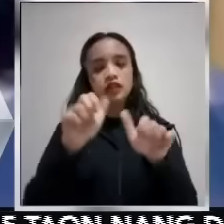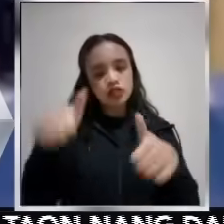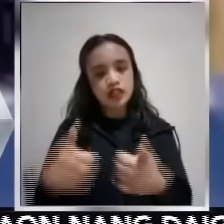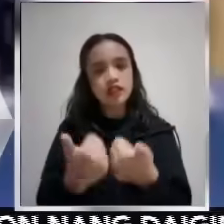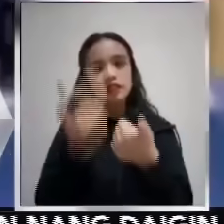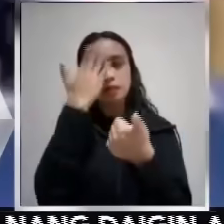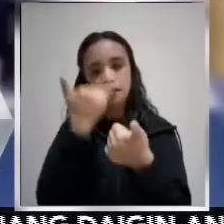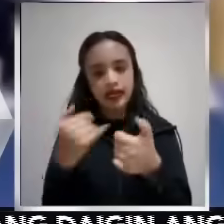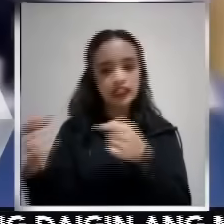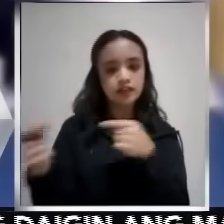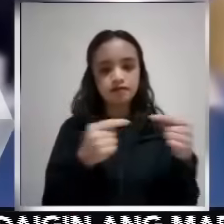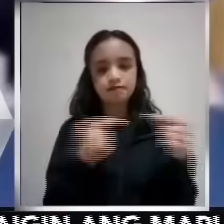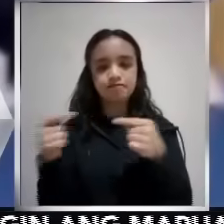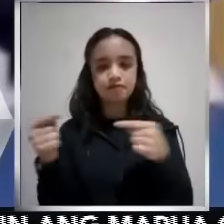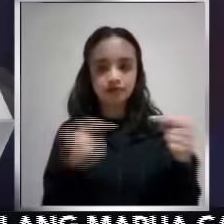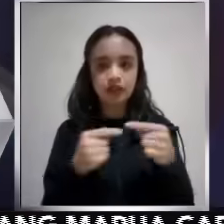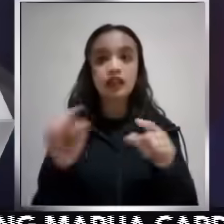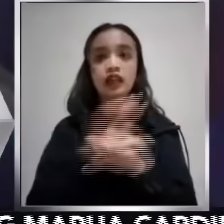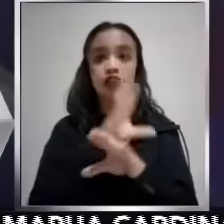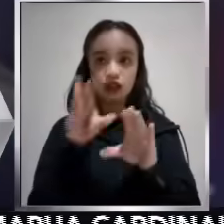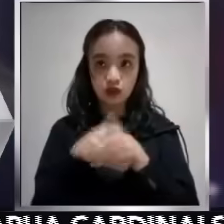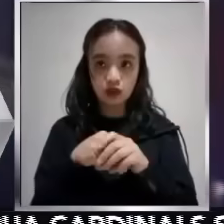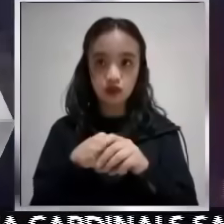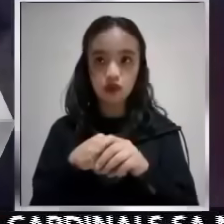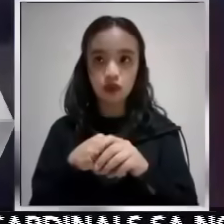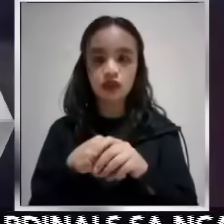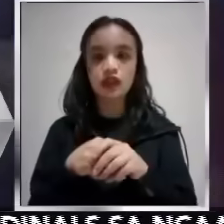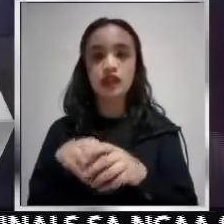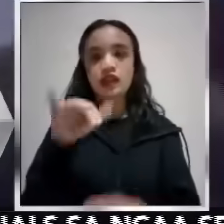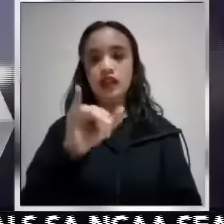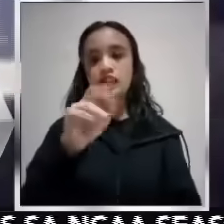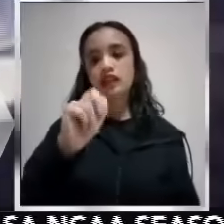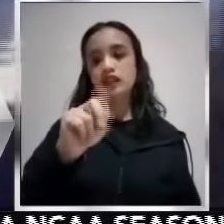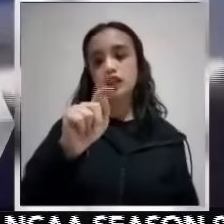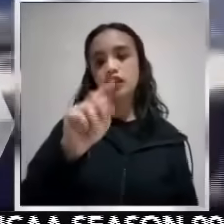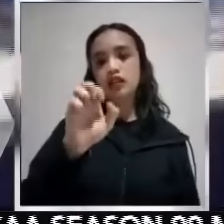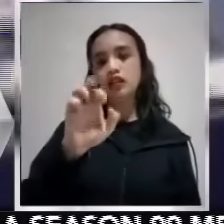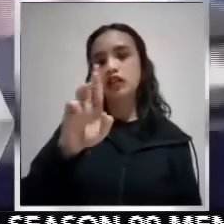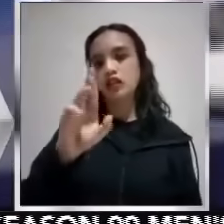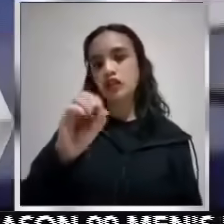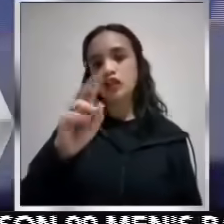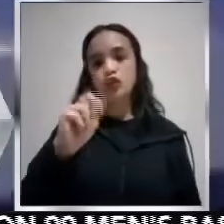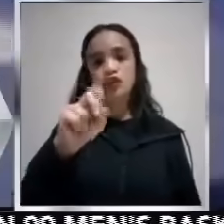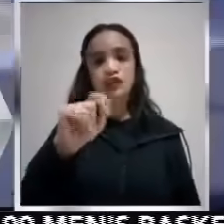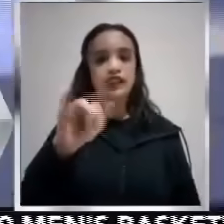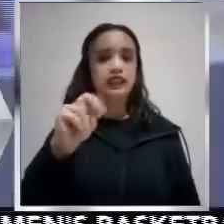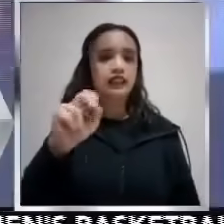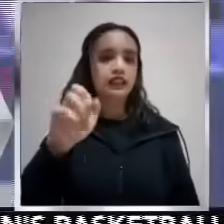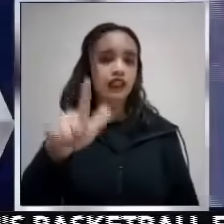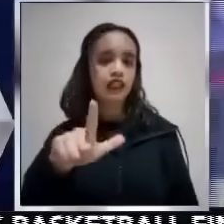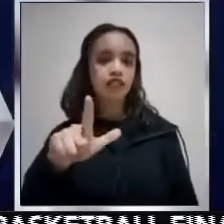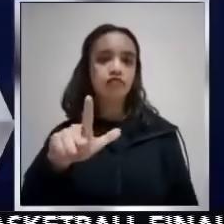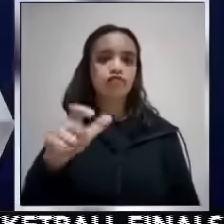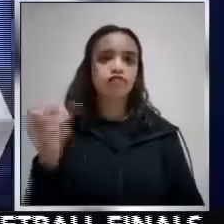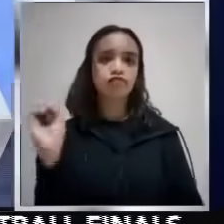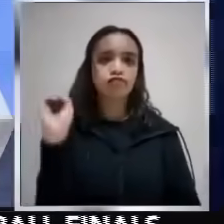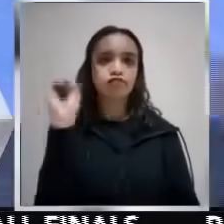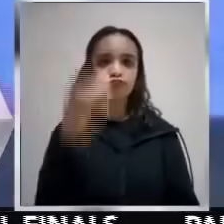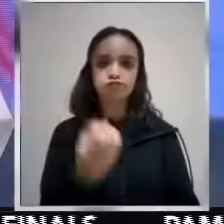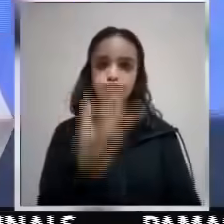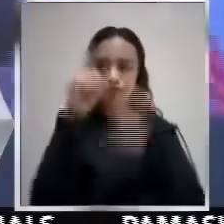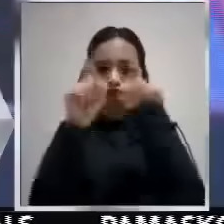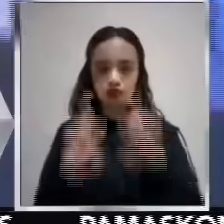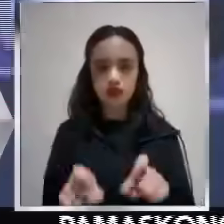sa rehiyon kabilang ang intercontinental Ballistic missile tests ng North Korea ang lumalalang karahasan sa Myanmar pati ang